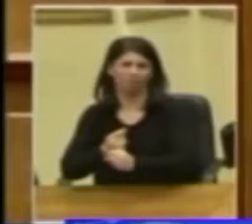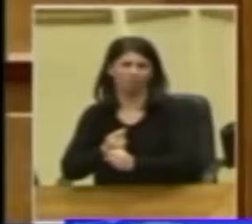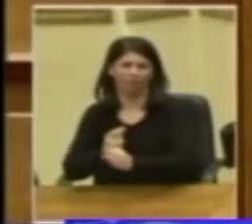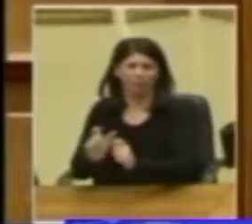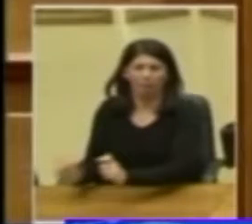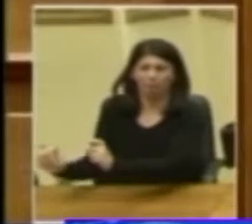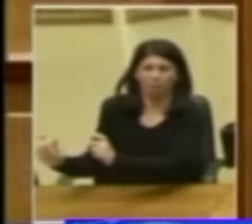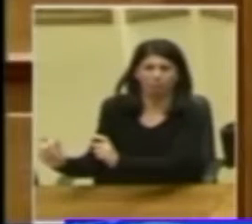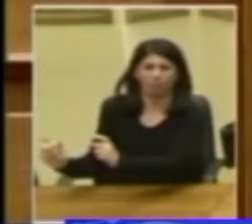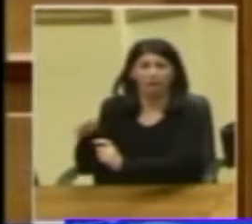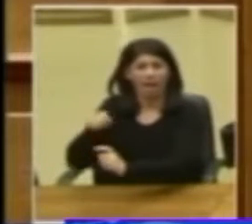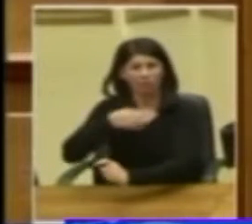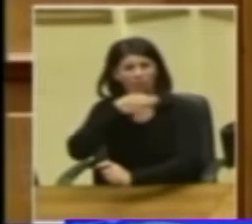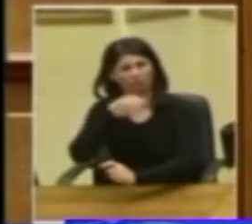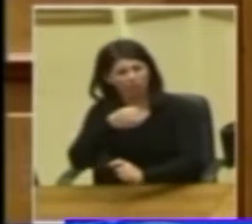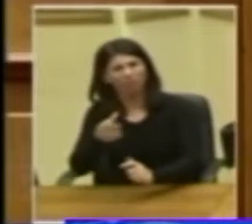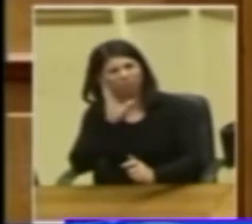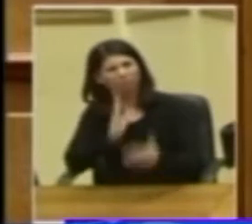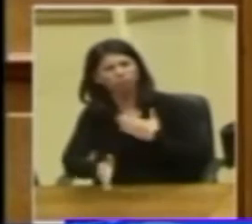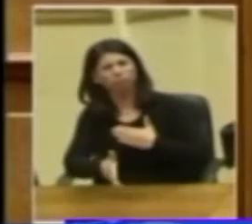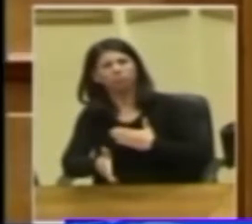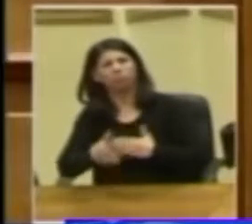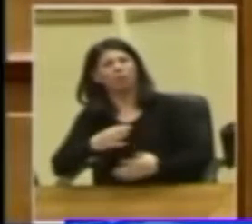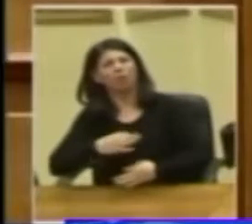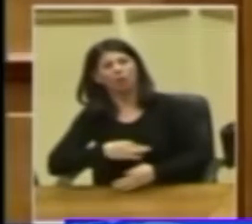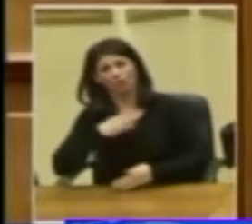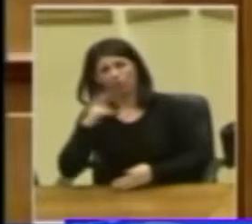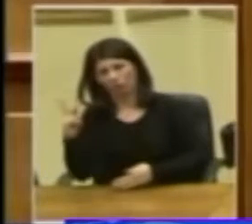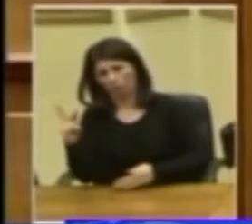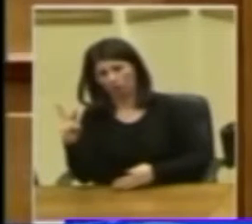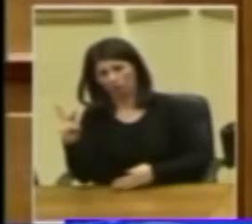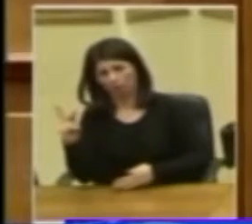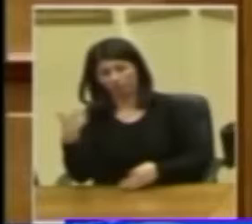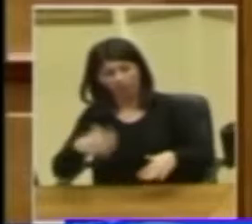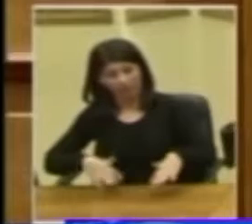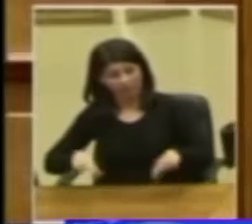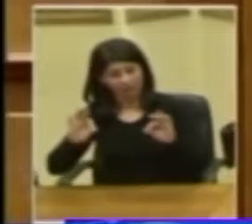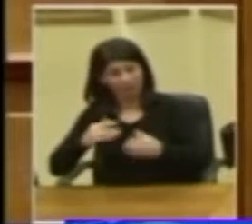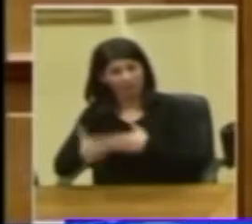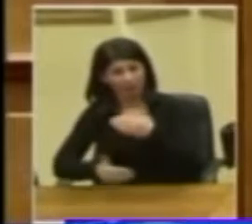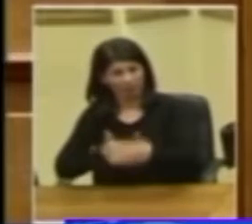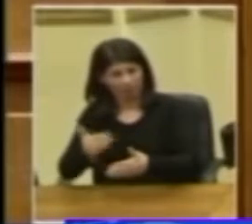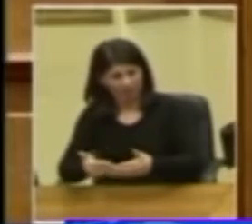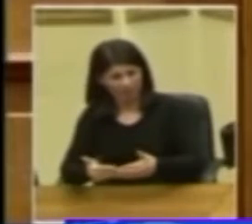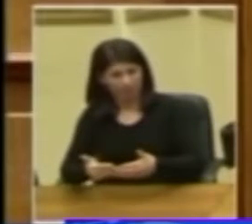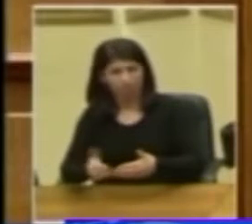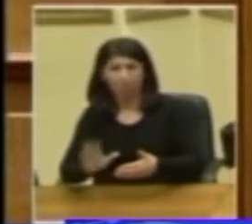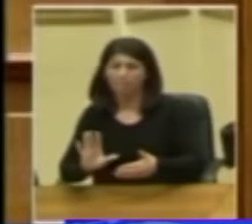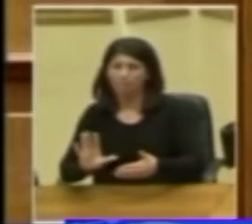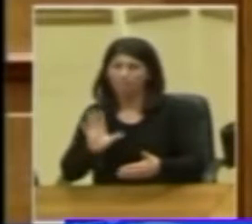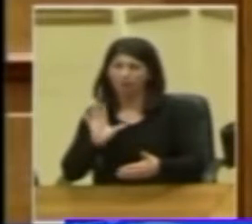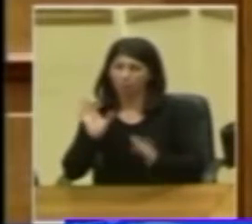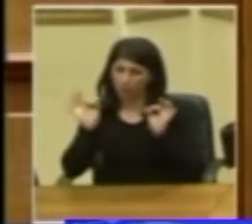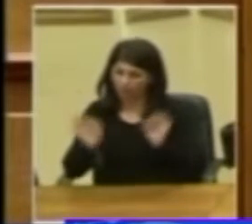έχει δηλώσει με κινησμό ο κύριος Κατρούγκαλος. Από την αρχή της διαδικασίας, μάλλον για να είμαι